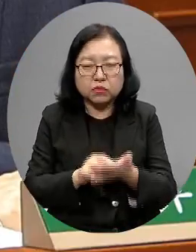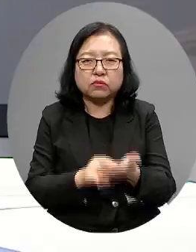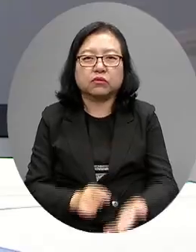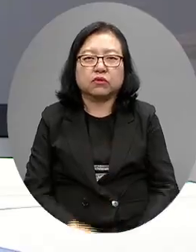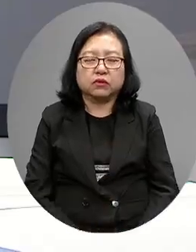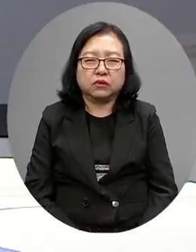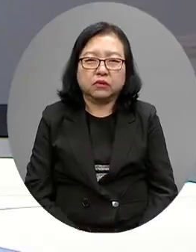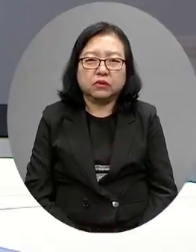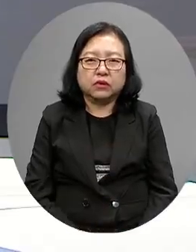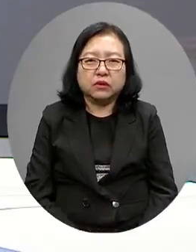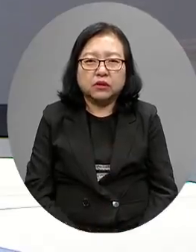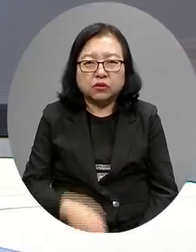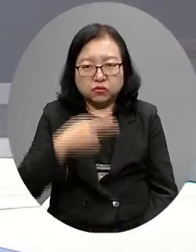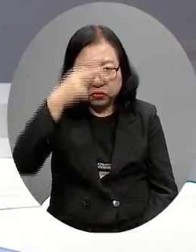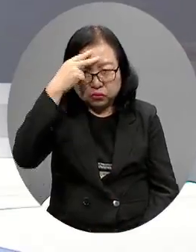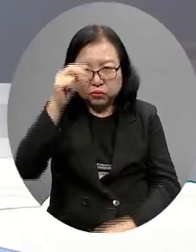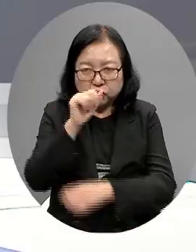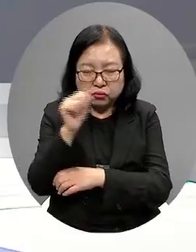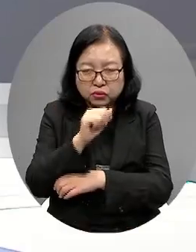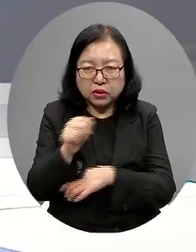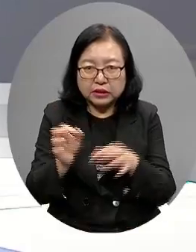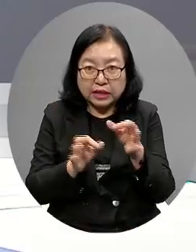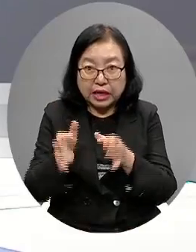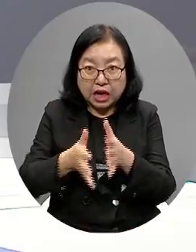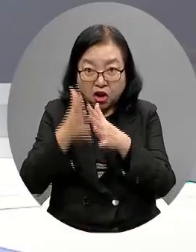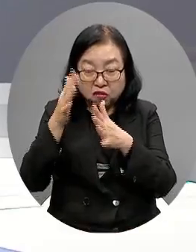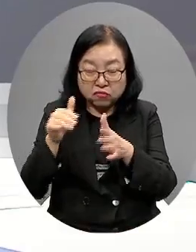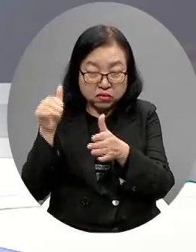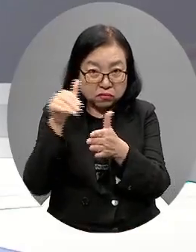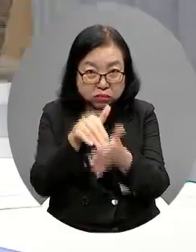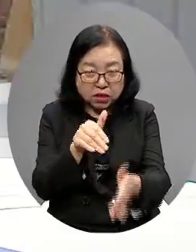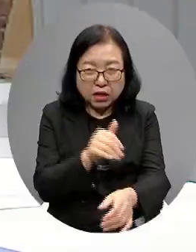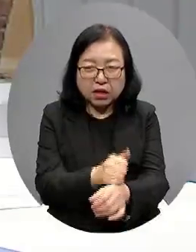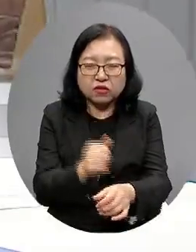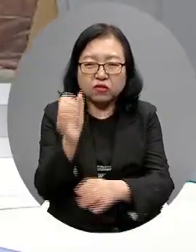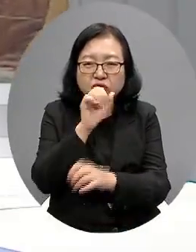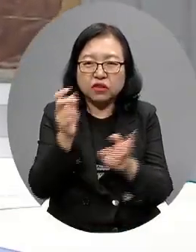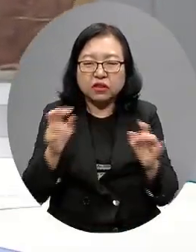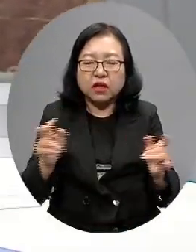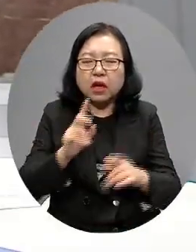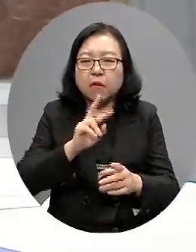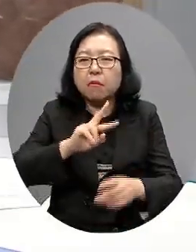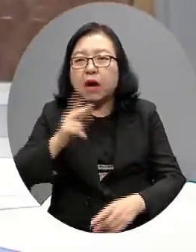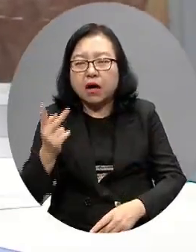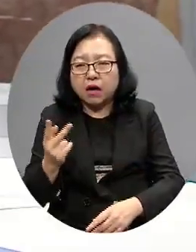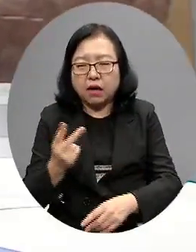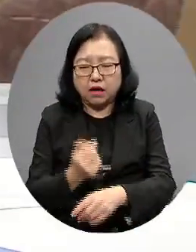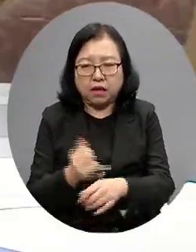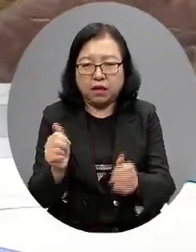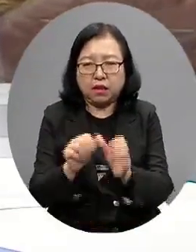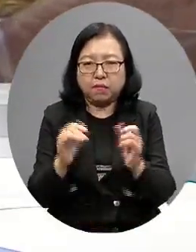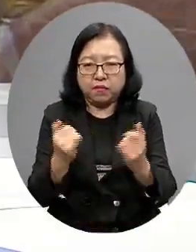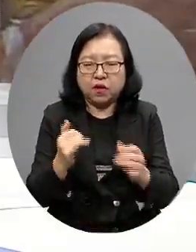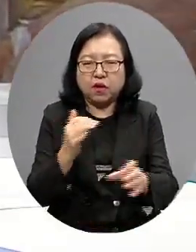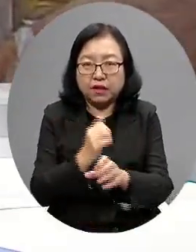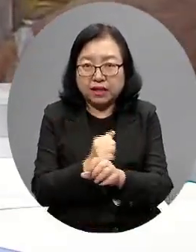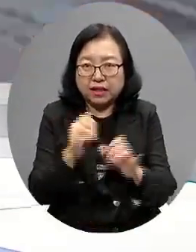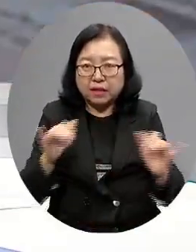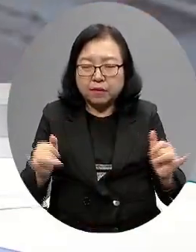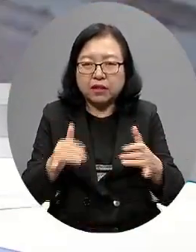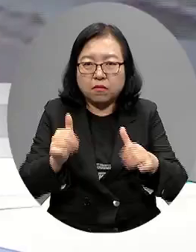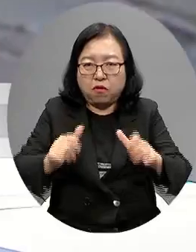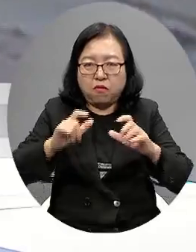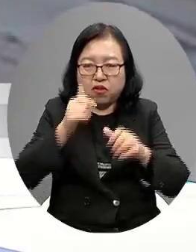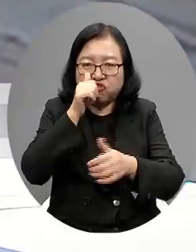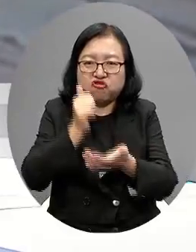촉구했습니다 음주운전으로 상가를 들이받은 뒤 운전자를 바꿔치기한 남녀에게 법원이 실을 선고했습니다